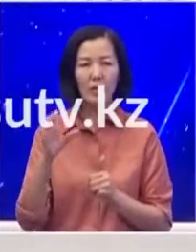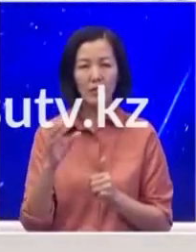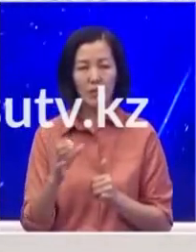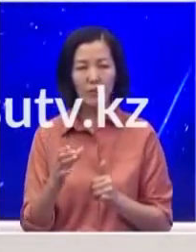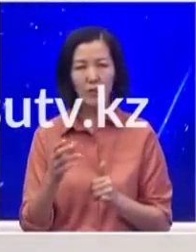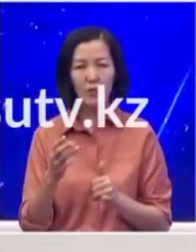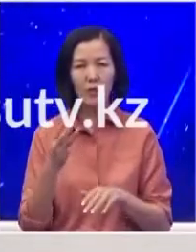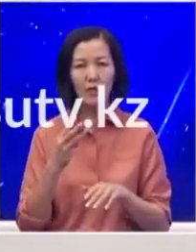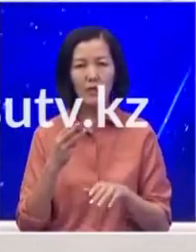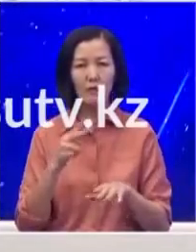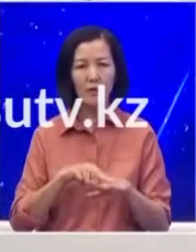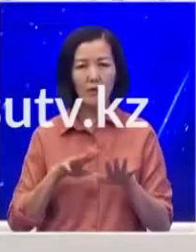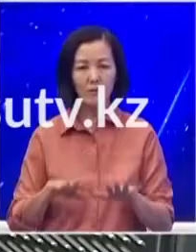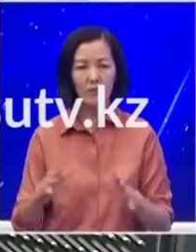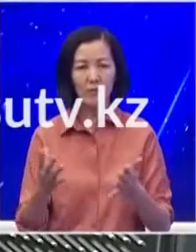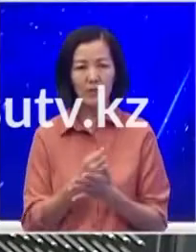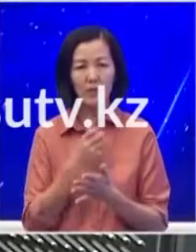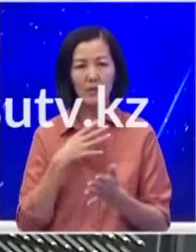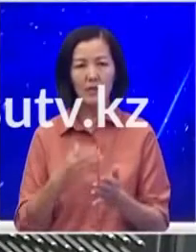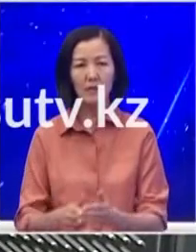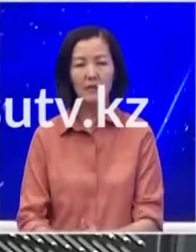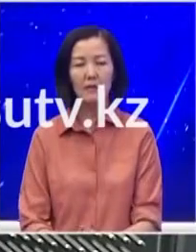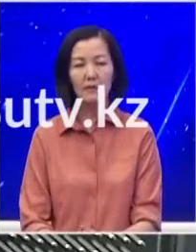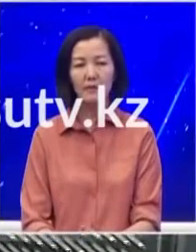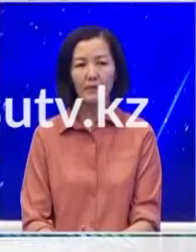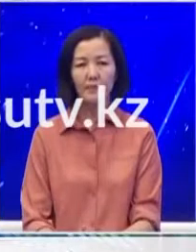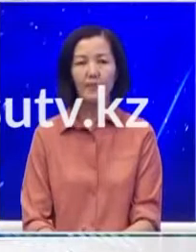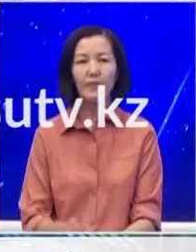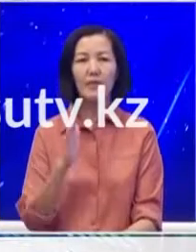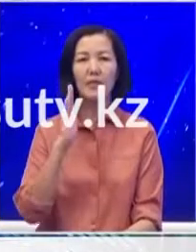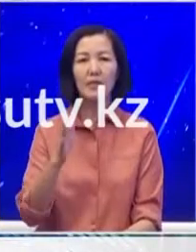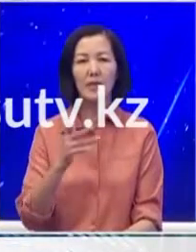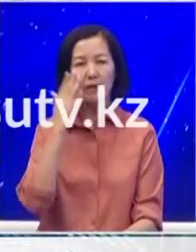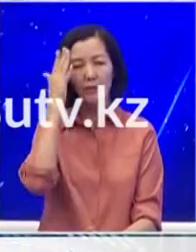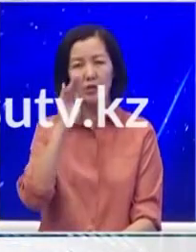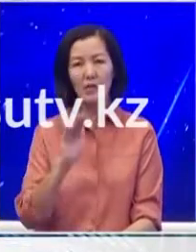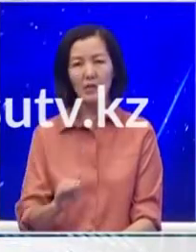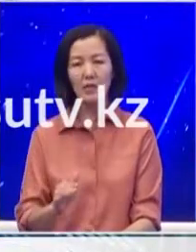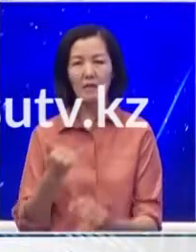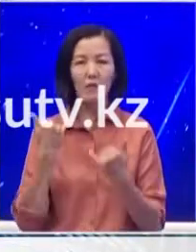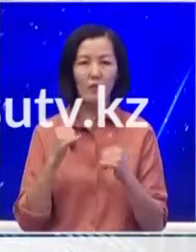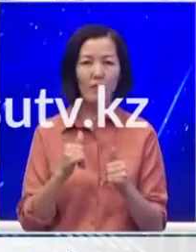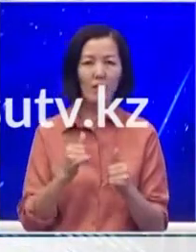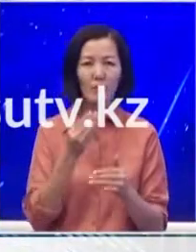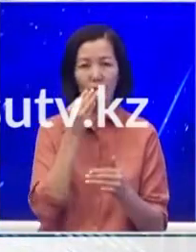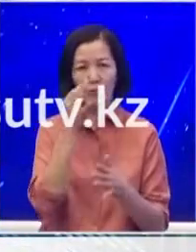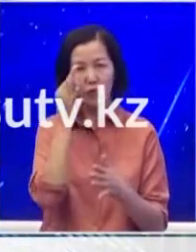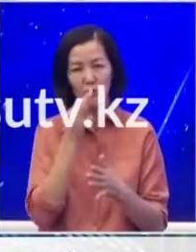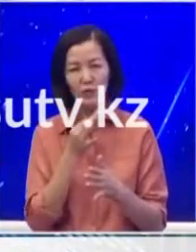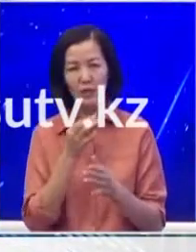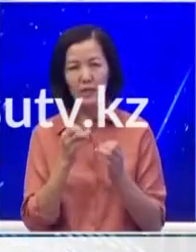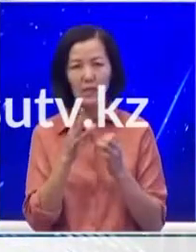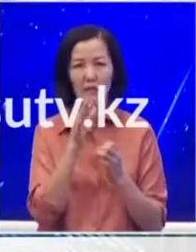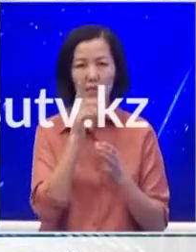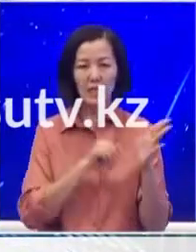первенстве среди 13 конкурсантов. Стать поваром мечтал еще с детства. Увлекался приготовлением вкусных блюд с 13